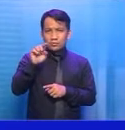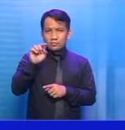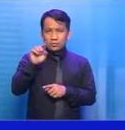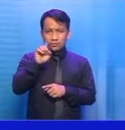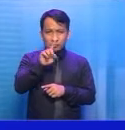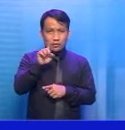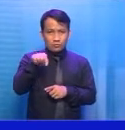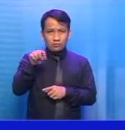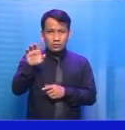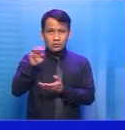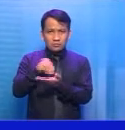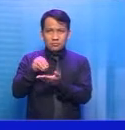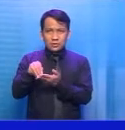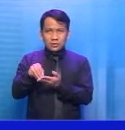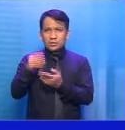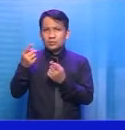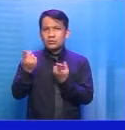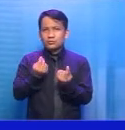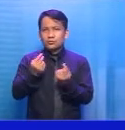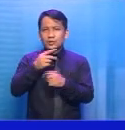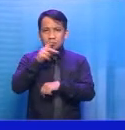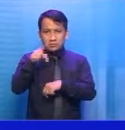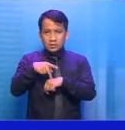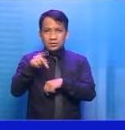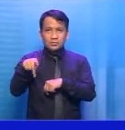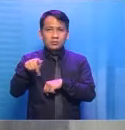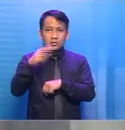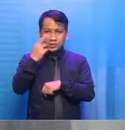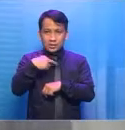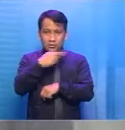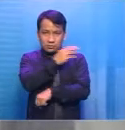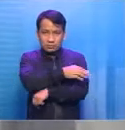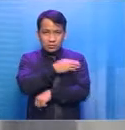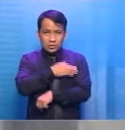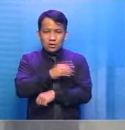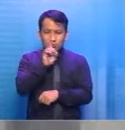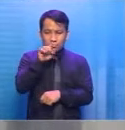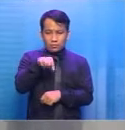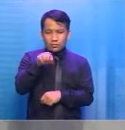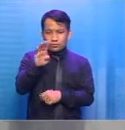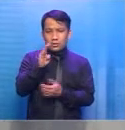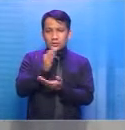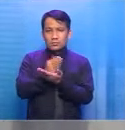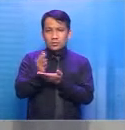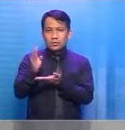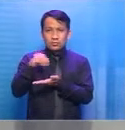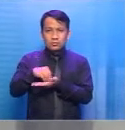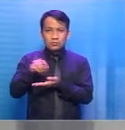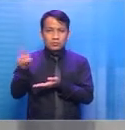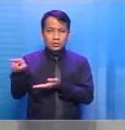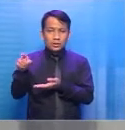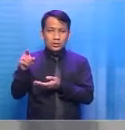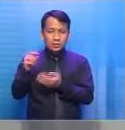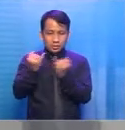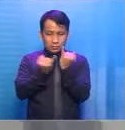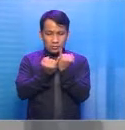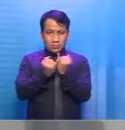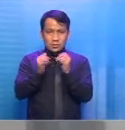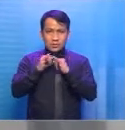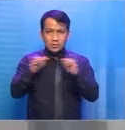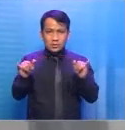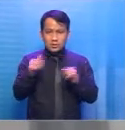PRC at silang tinuturing na pinakamalaking testing lab sa bansa. Ang 1.1 billion pesos na utang sa kanila ng PhilHealth ay katumbas